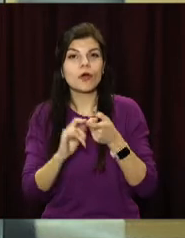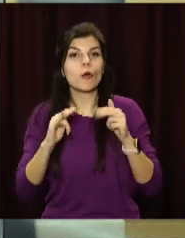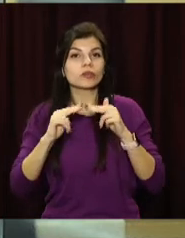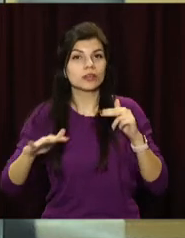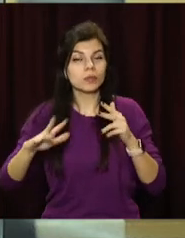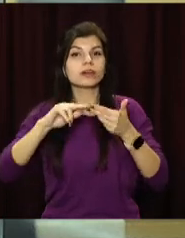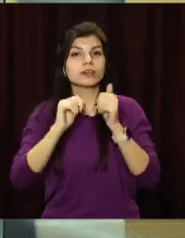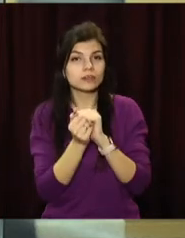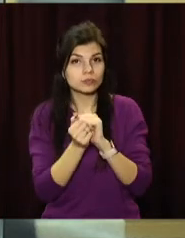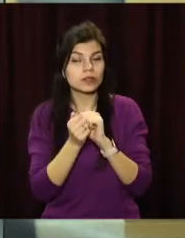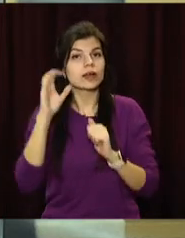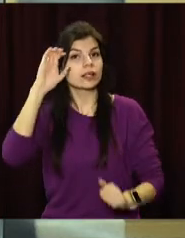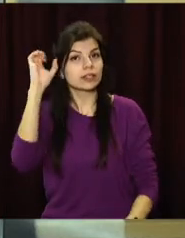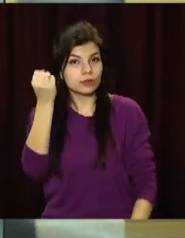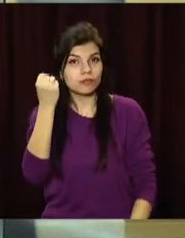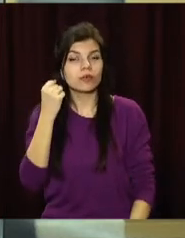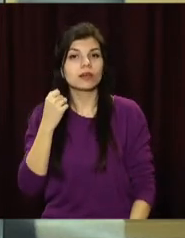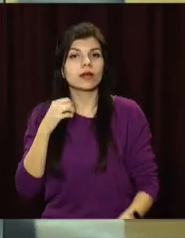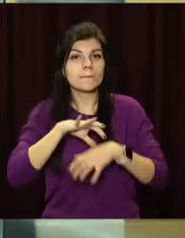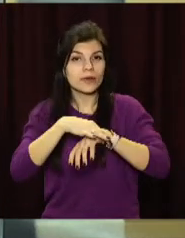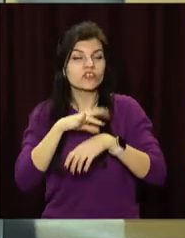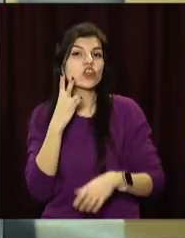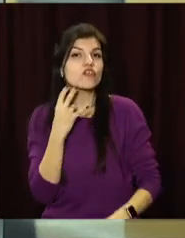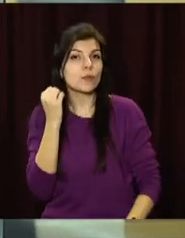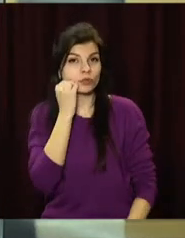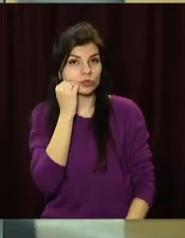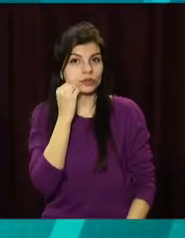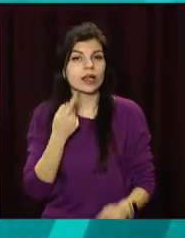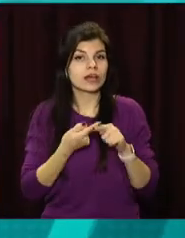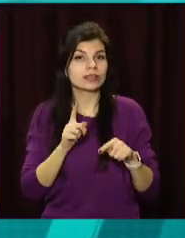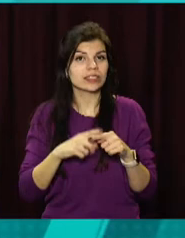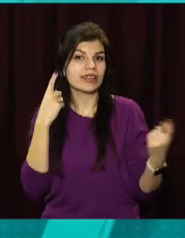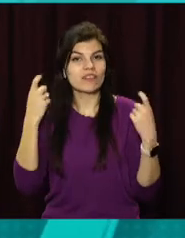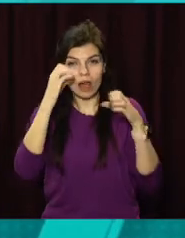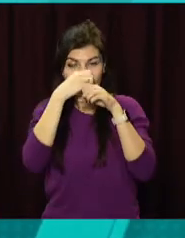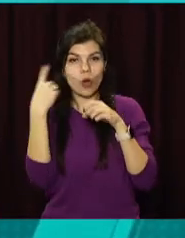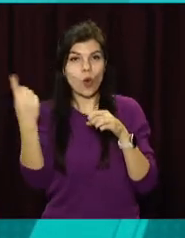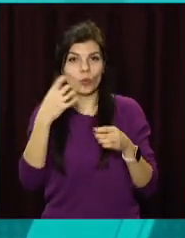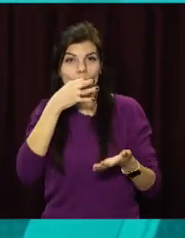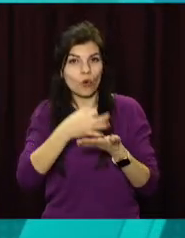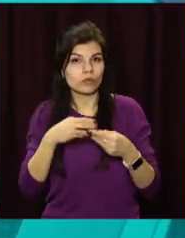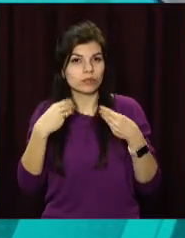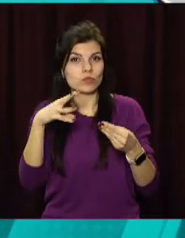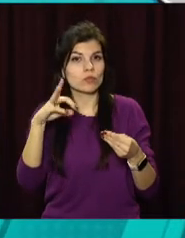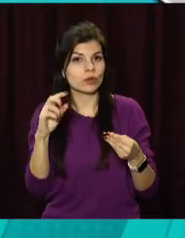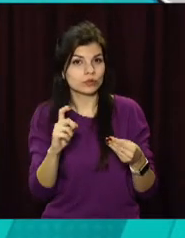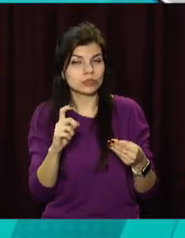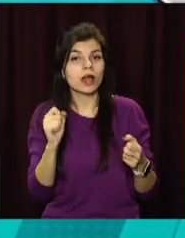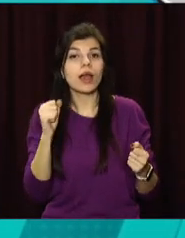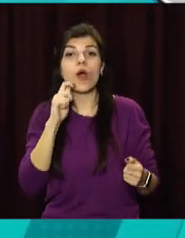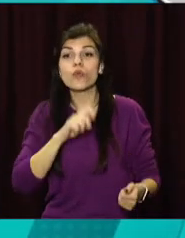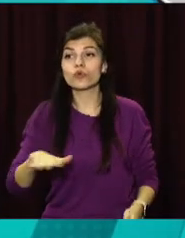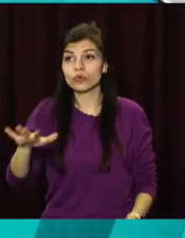Дніпрі, Кам'янському, Кривому Розі, Павлограді та Новомосковську. Це дані обласного лабораторного центру МОЗ. А в